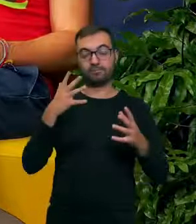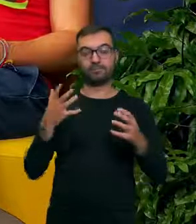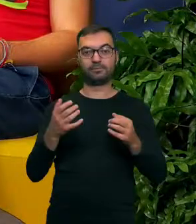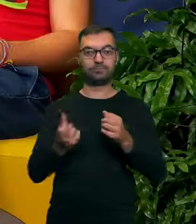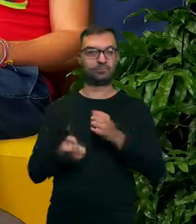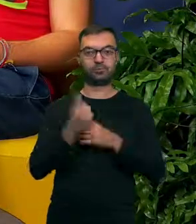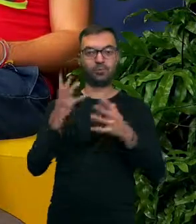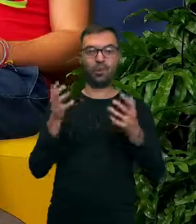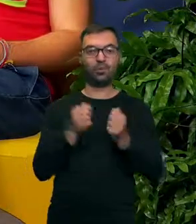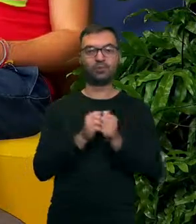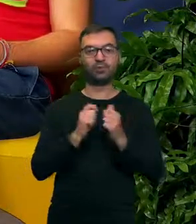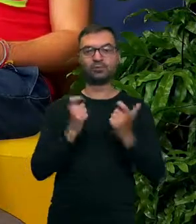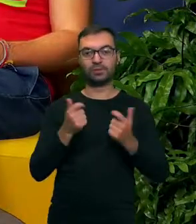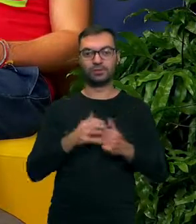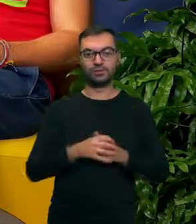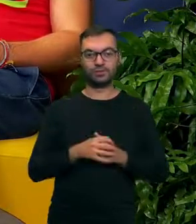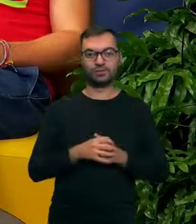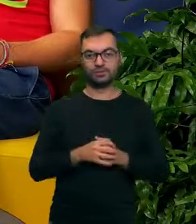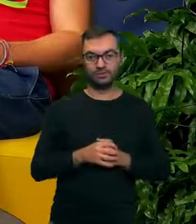odkryciem było to, że